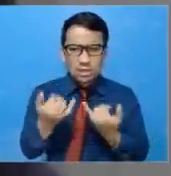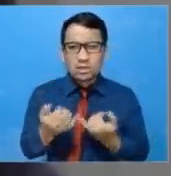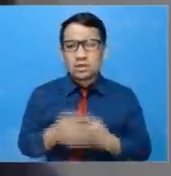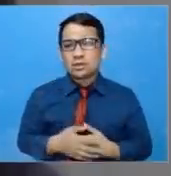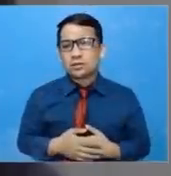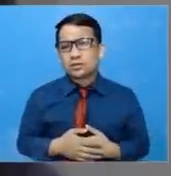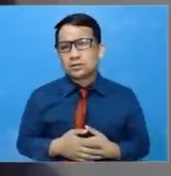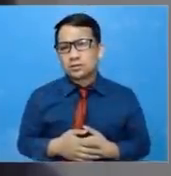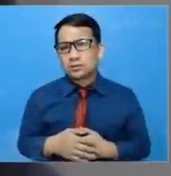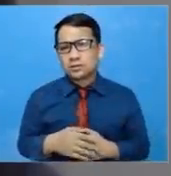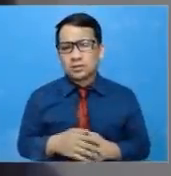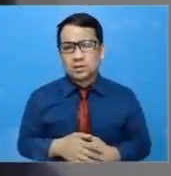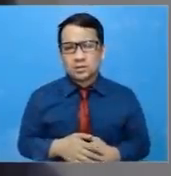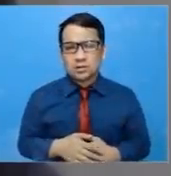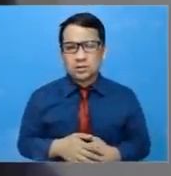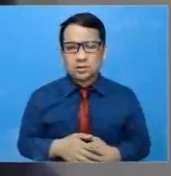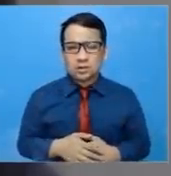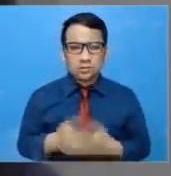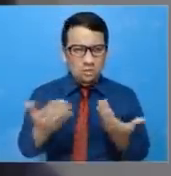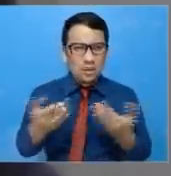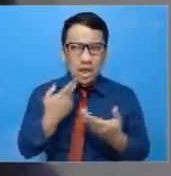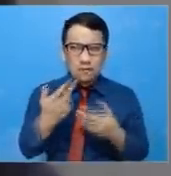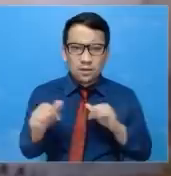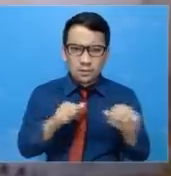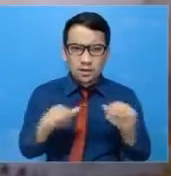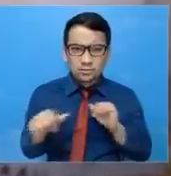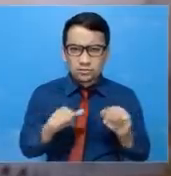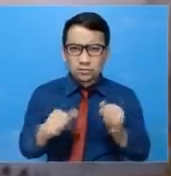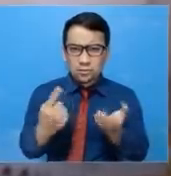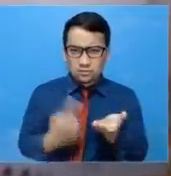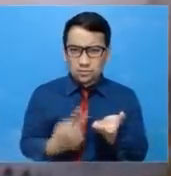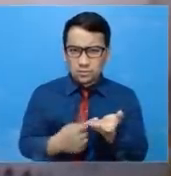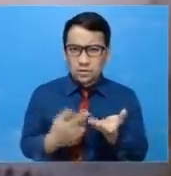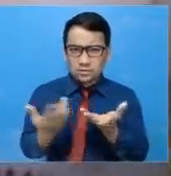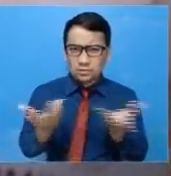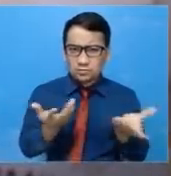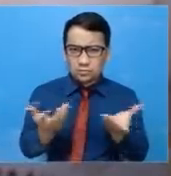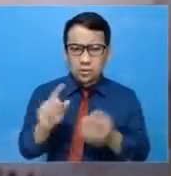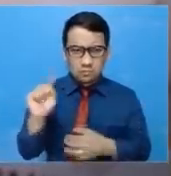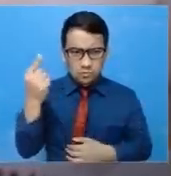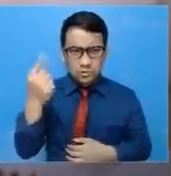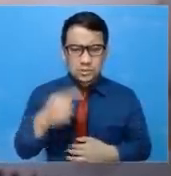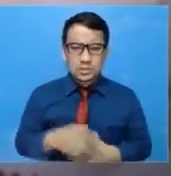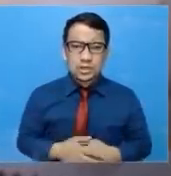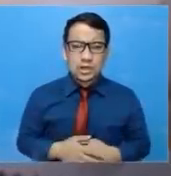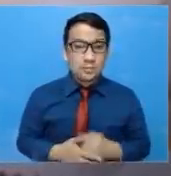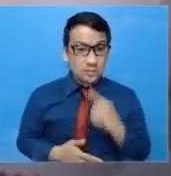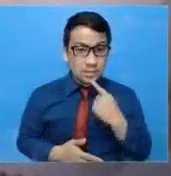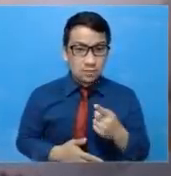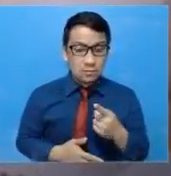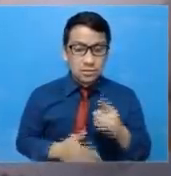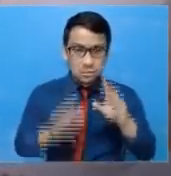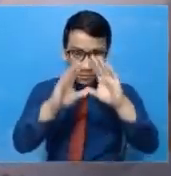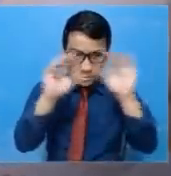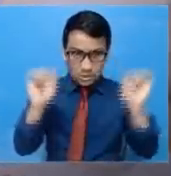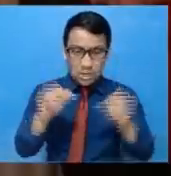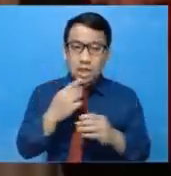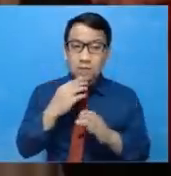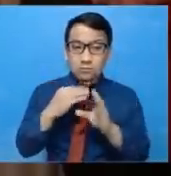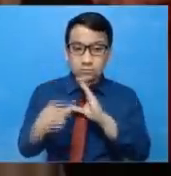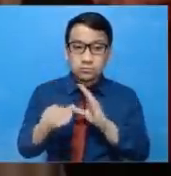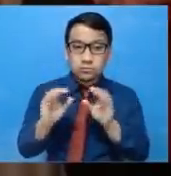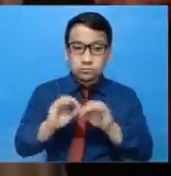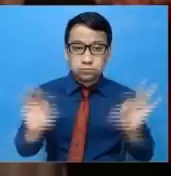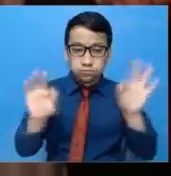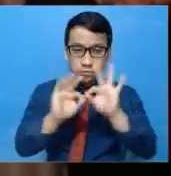passionate against corruption, tapos you will say something na ganyan. Nauna nang sinabi ni Pacquiao na noon pa siya sumulat sa Pangulo para makapag-meeting sila